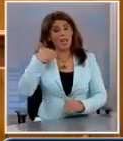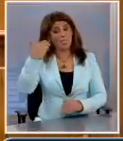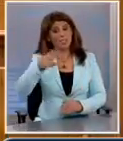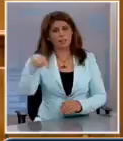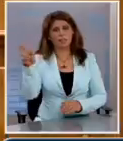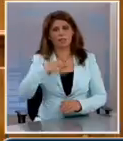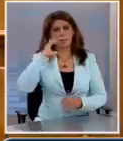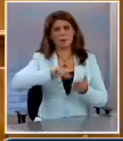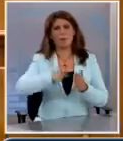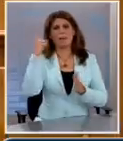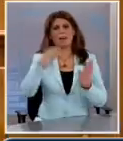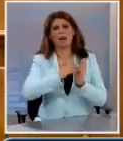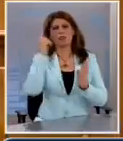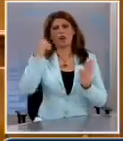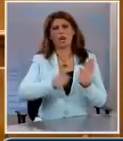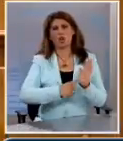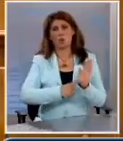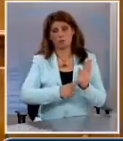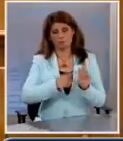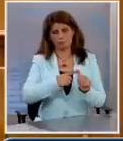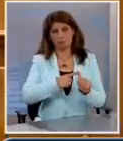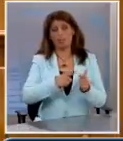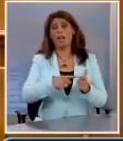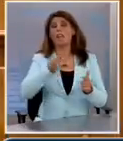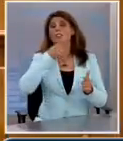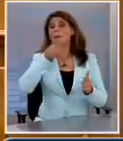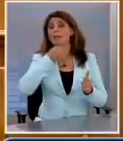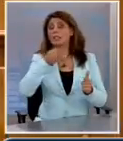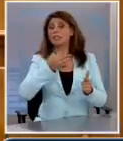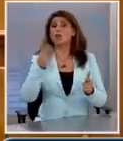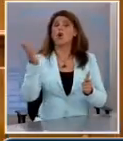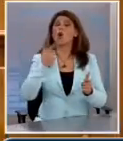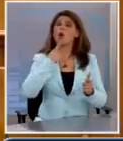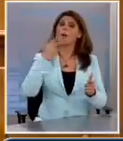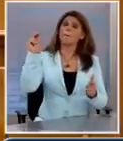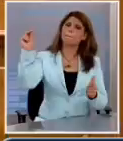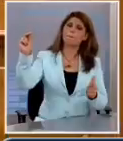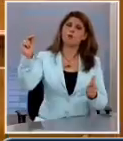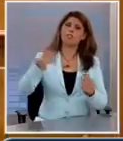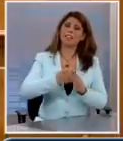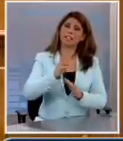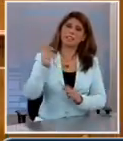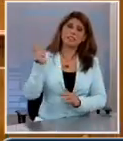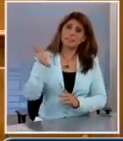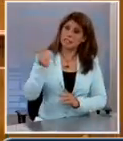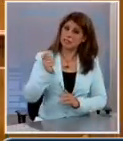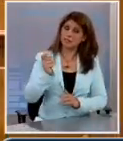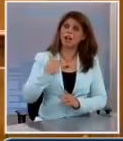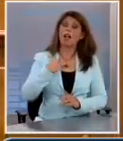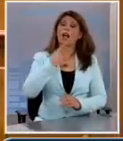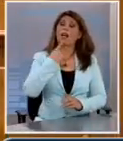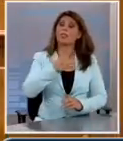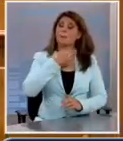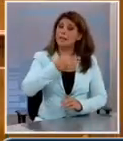τα μνημόνια με ένα άρθρο και ένα νόμο. Δεν τη μιλήσατε όταν τάζατε τη 13η σύνταξη. Δεν τη